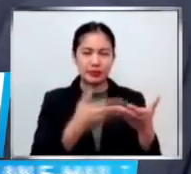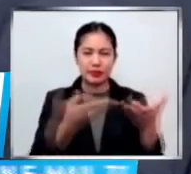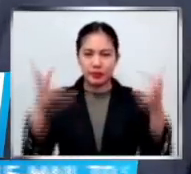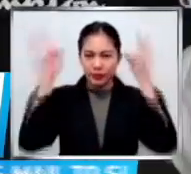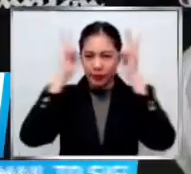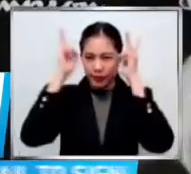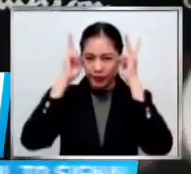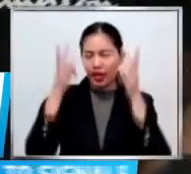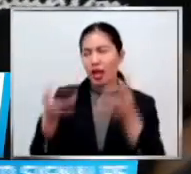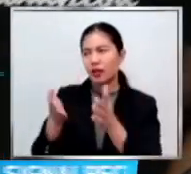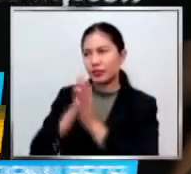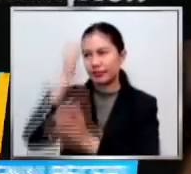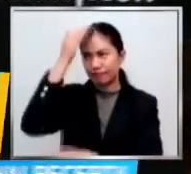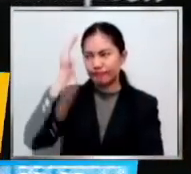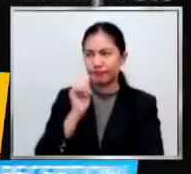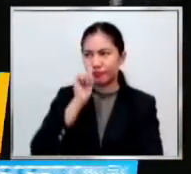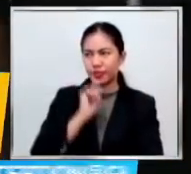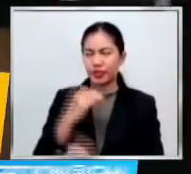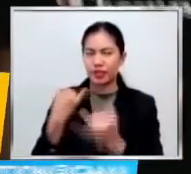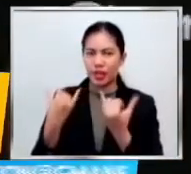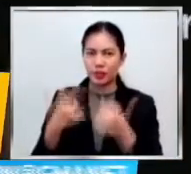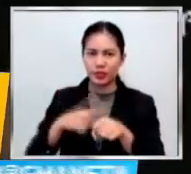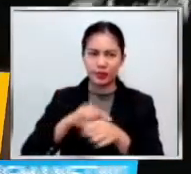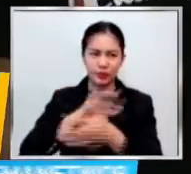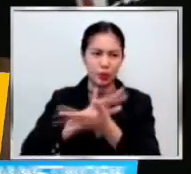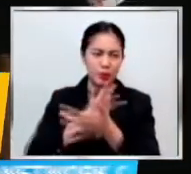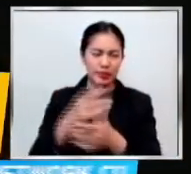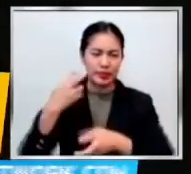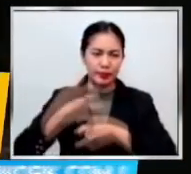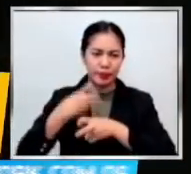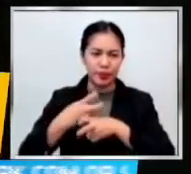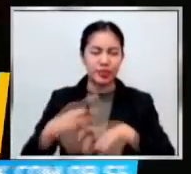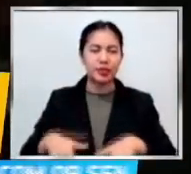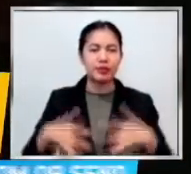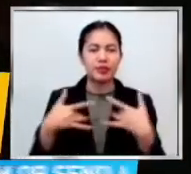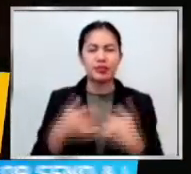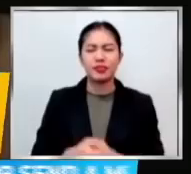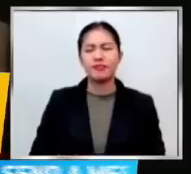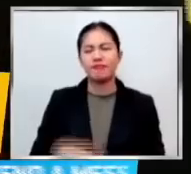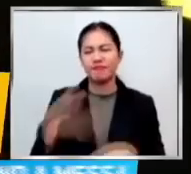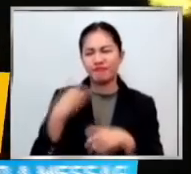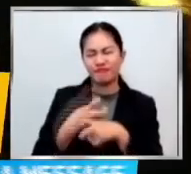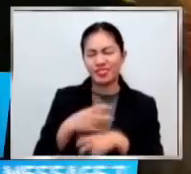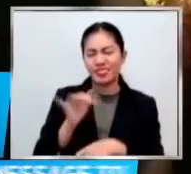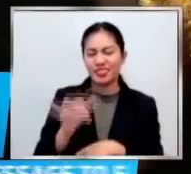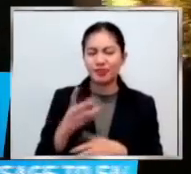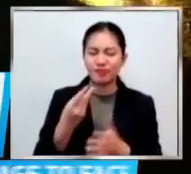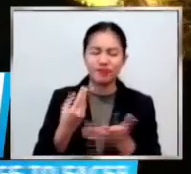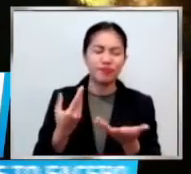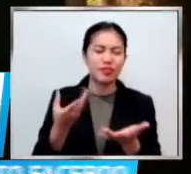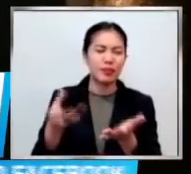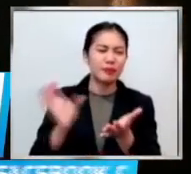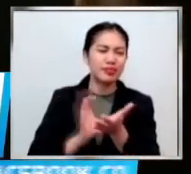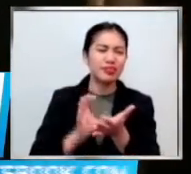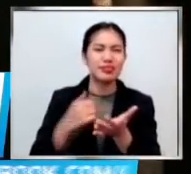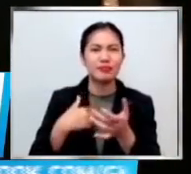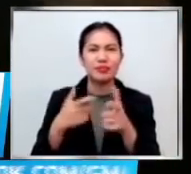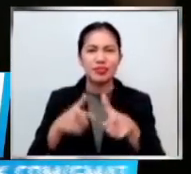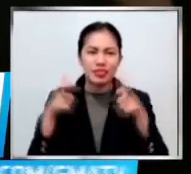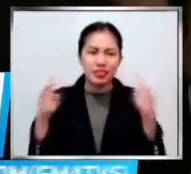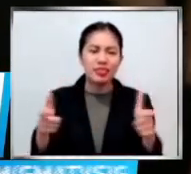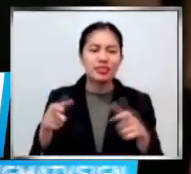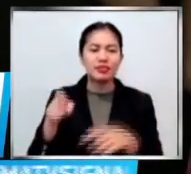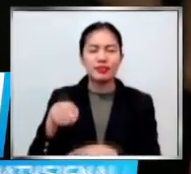pa. Mahirap eh. Puhunan niya, malaki na eh. Oo eh. Sana naman, pagbigyan kami, total, pandemic